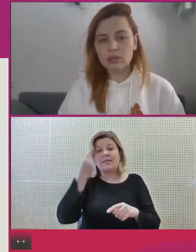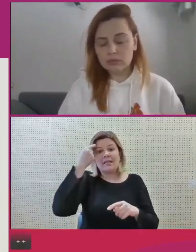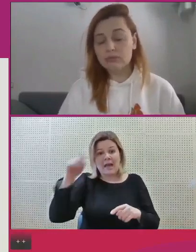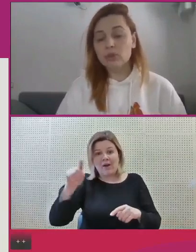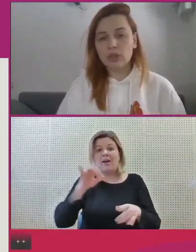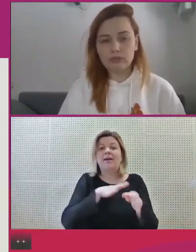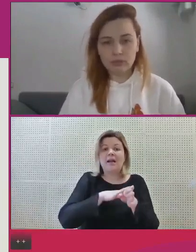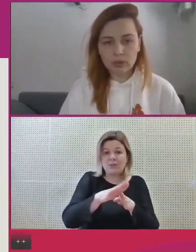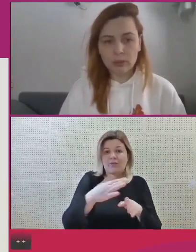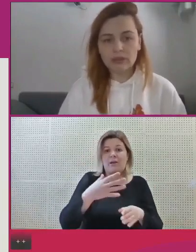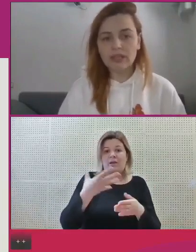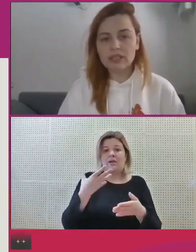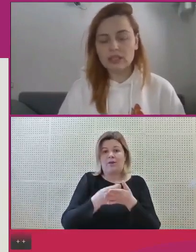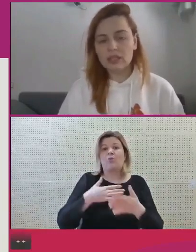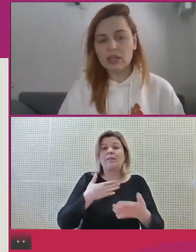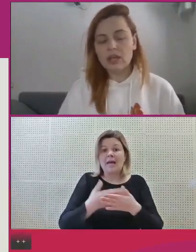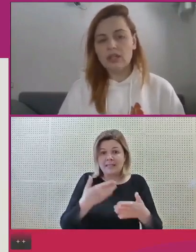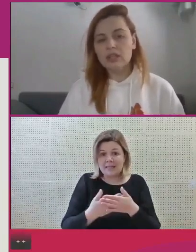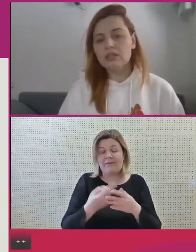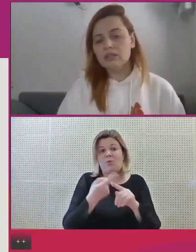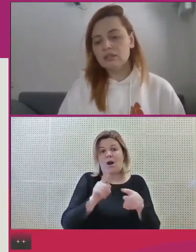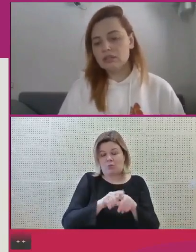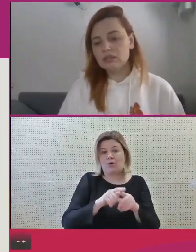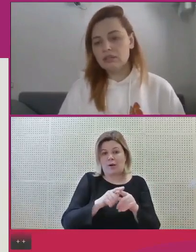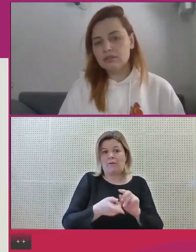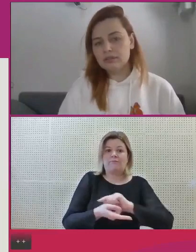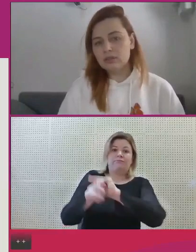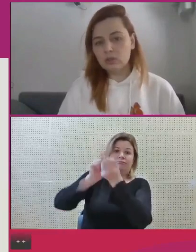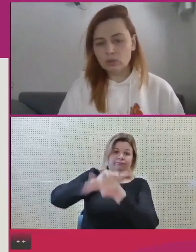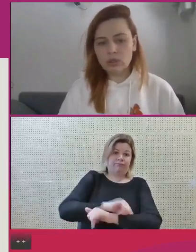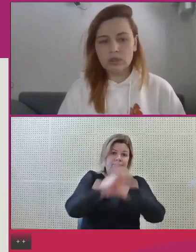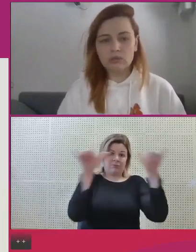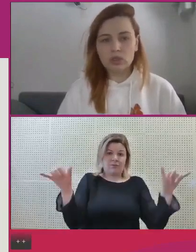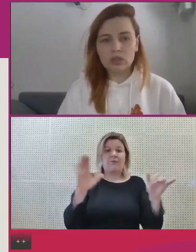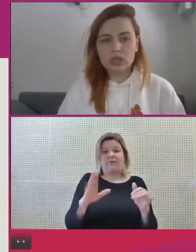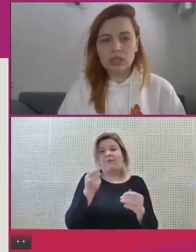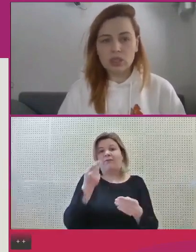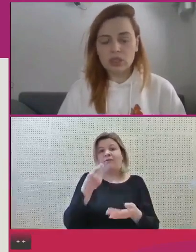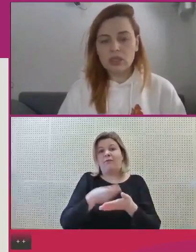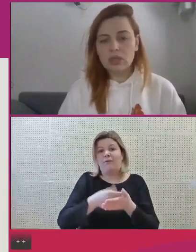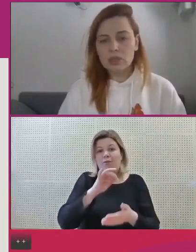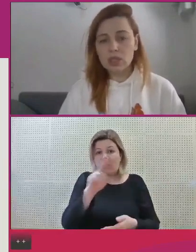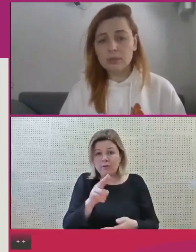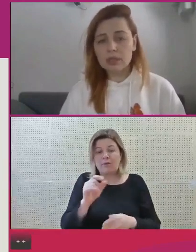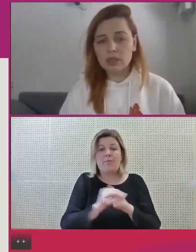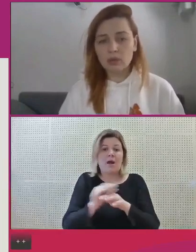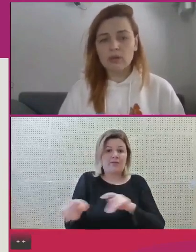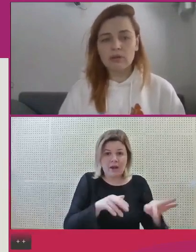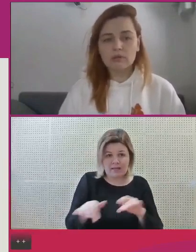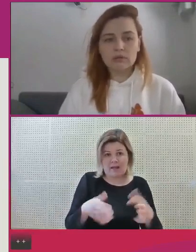выросла в итоге в фонд благотворительный, и в крутой и уже достаточно